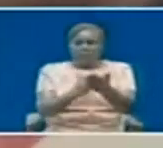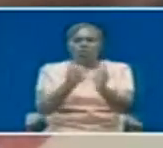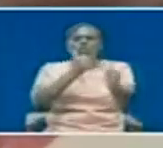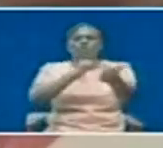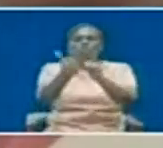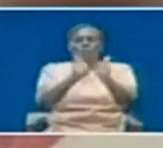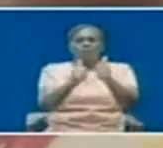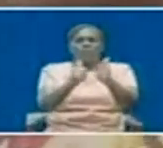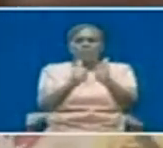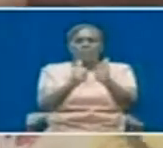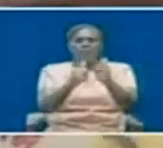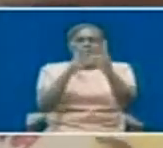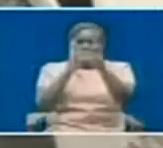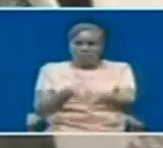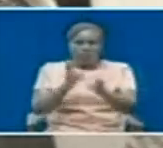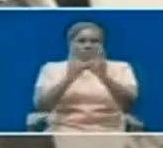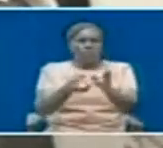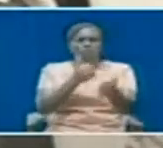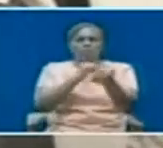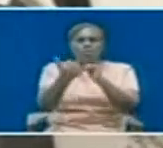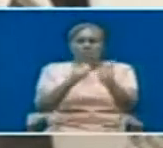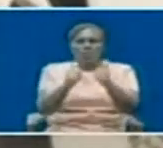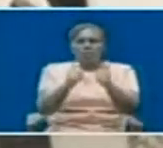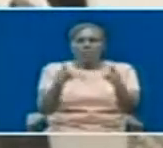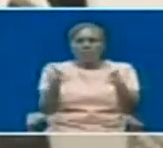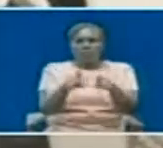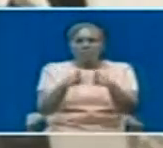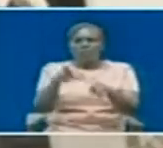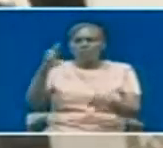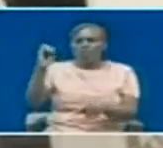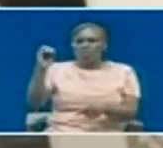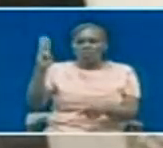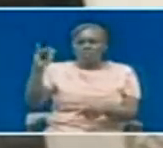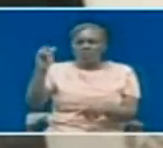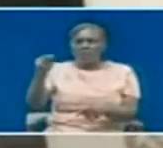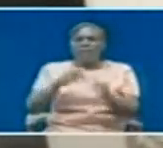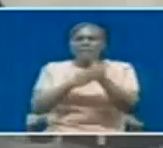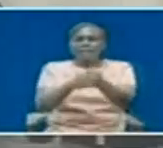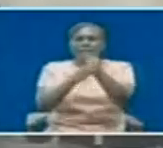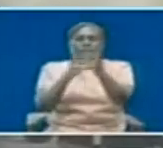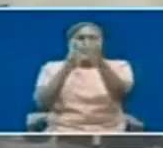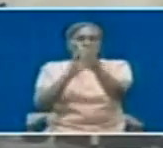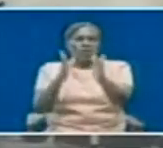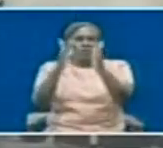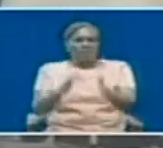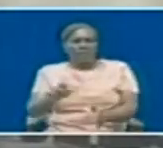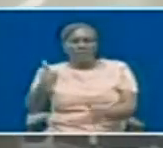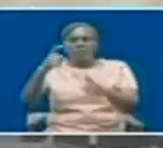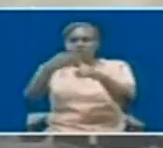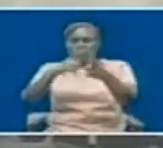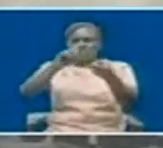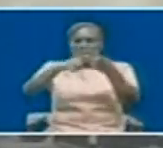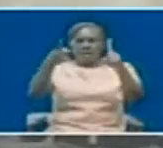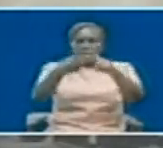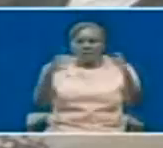michezo. Taarifa za michezo Omulo Okoth na Robin Toskin wameongoza wanahabari wenza kutoka Standard.